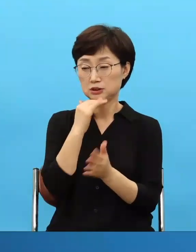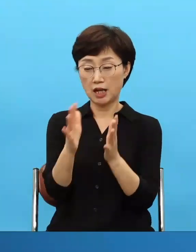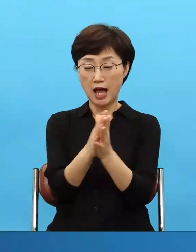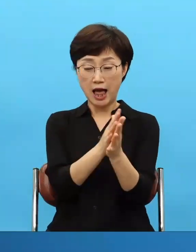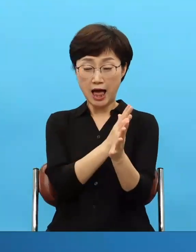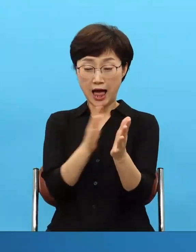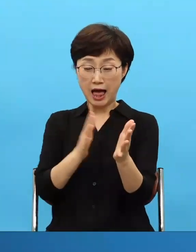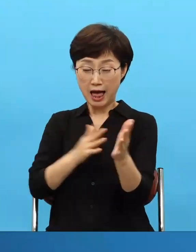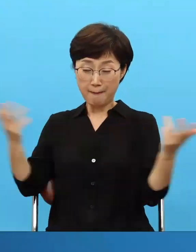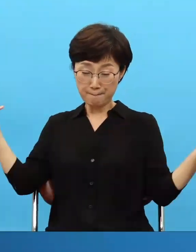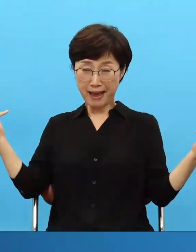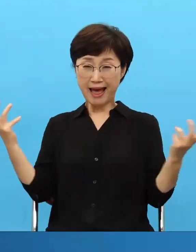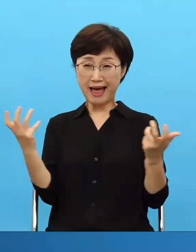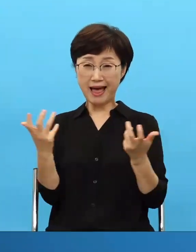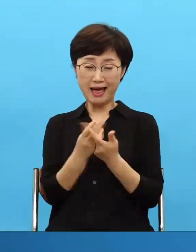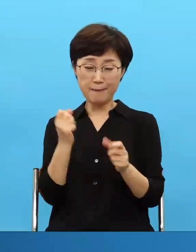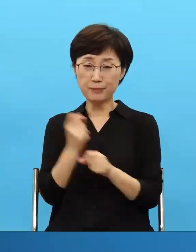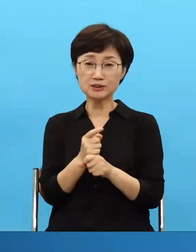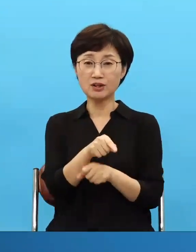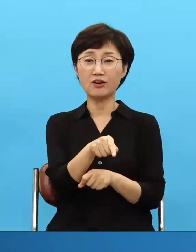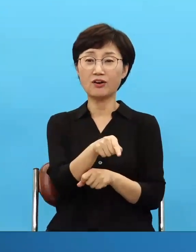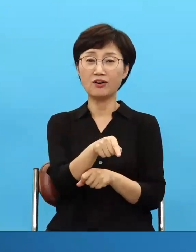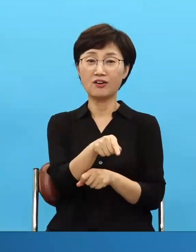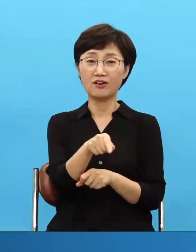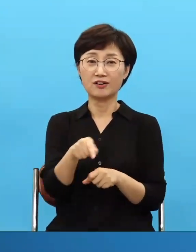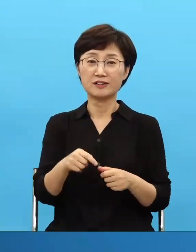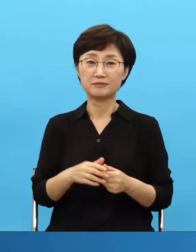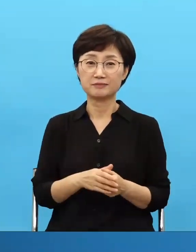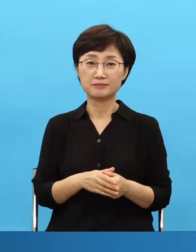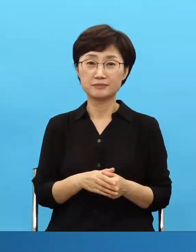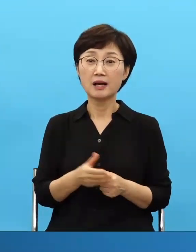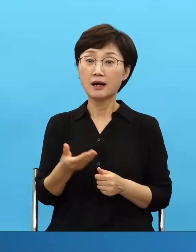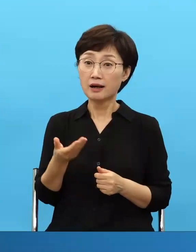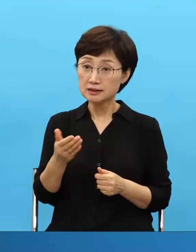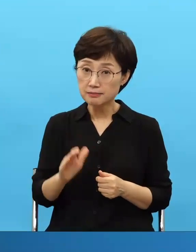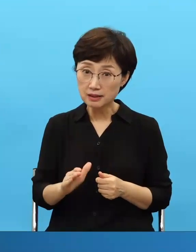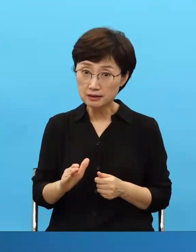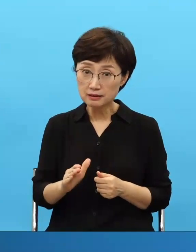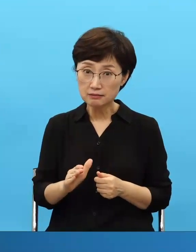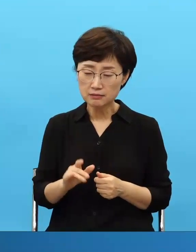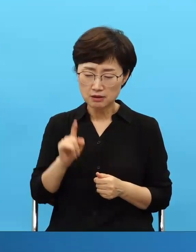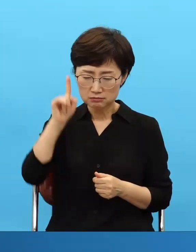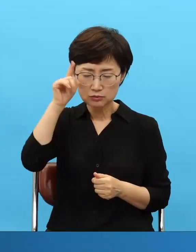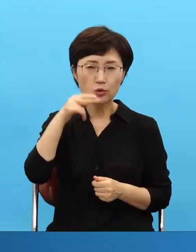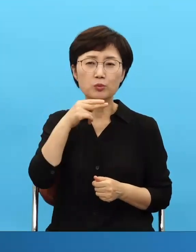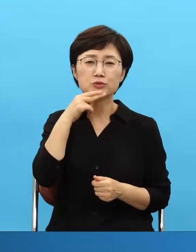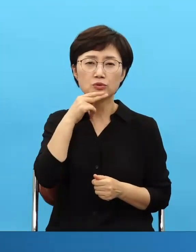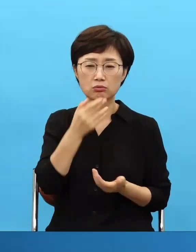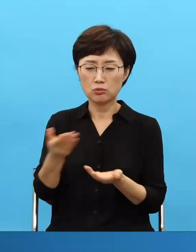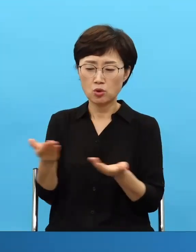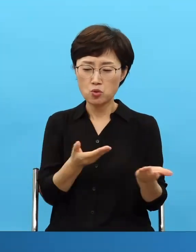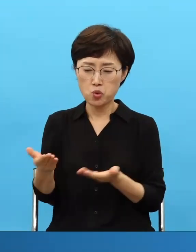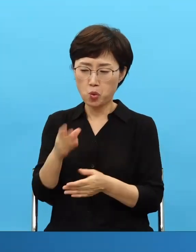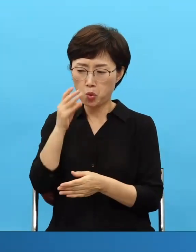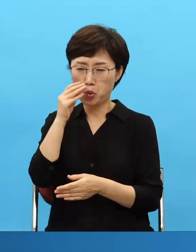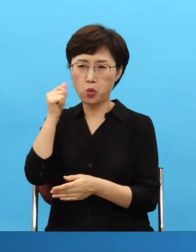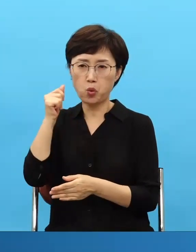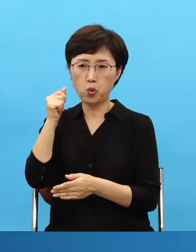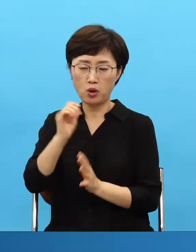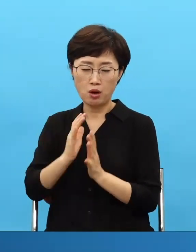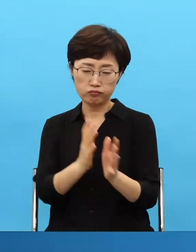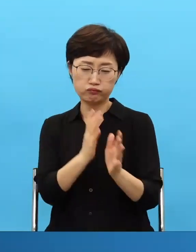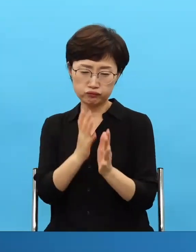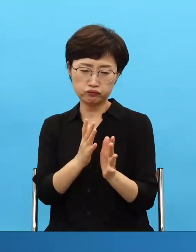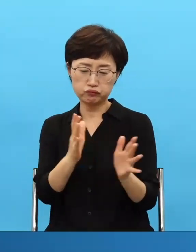전도자와 렘넌트들이 이미 엑스코 로비를 가득 채웠지만 스태프들의 노련한 진행으로 많은 인파가 빠르게